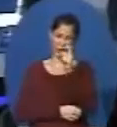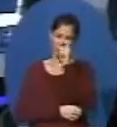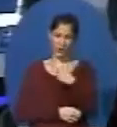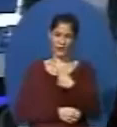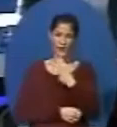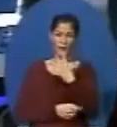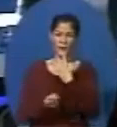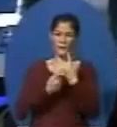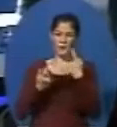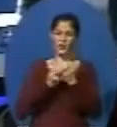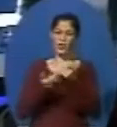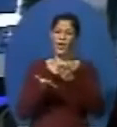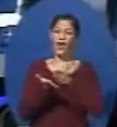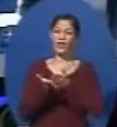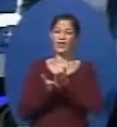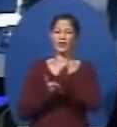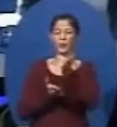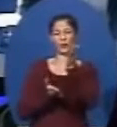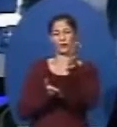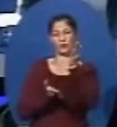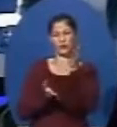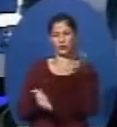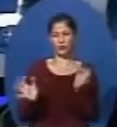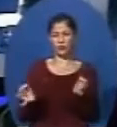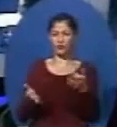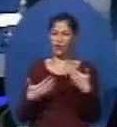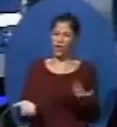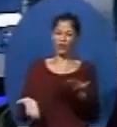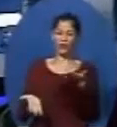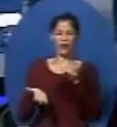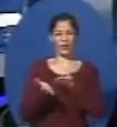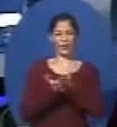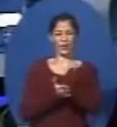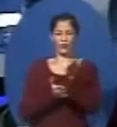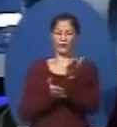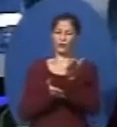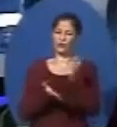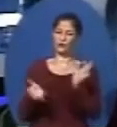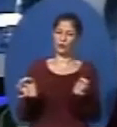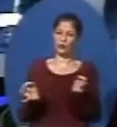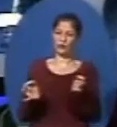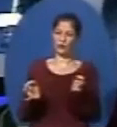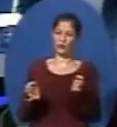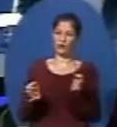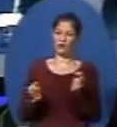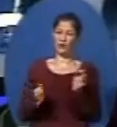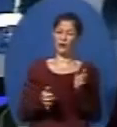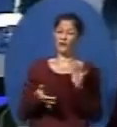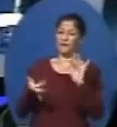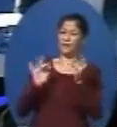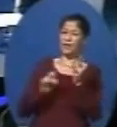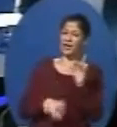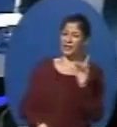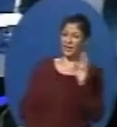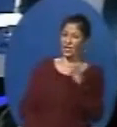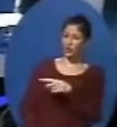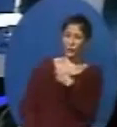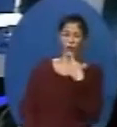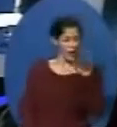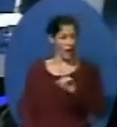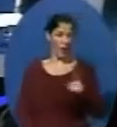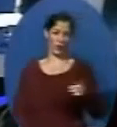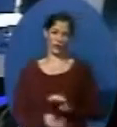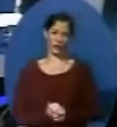הגינות משפטית. לא הייתה כאן הגינות משפטית כלפי אולמר. לא הייתה הגינות משפטית. לא הייתה הגינות משפטית. נגד דרי הייתה הגינות משפטית? גם